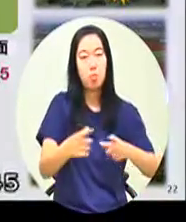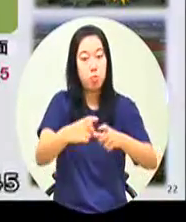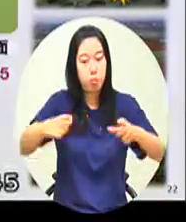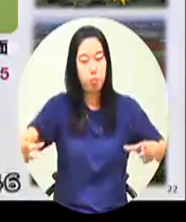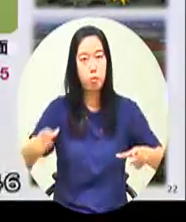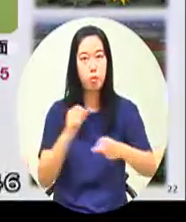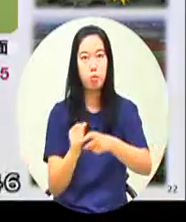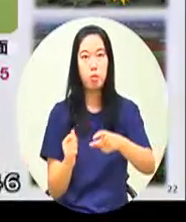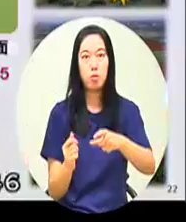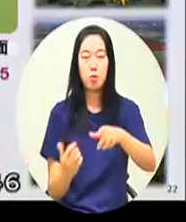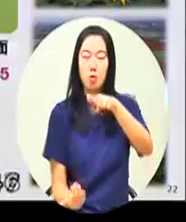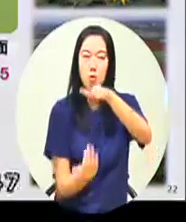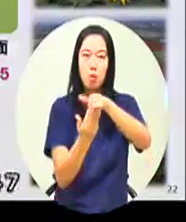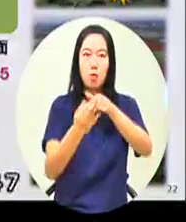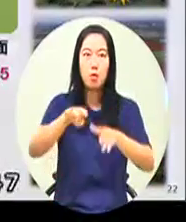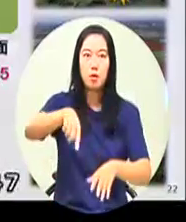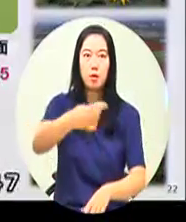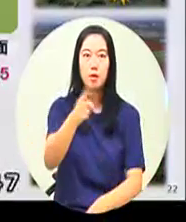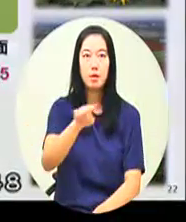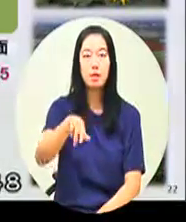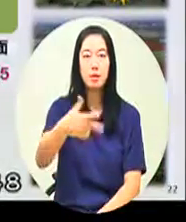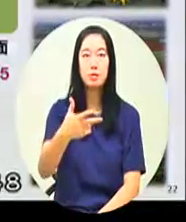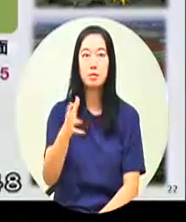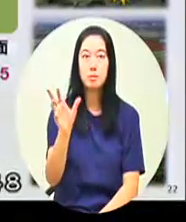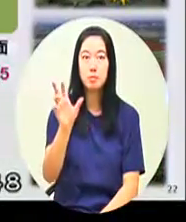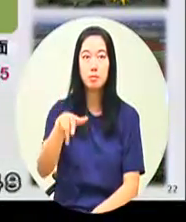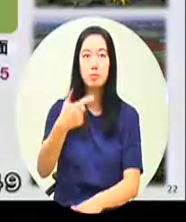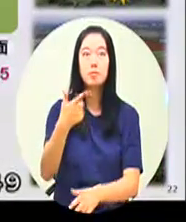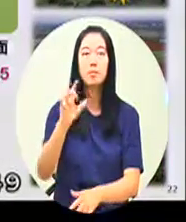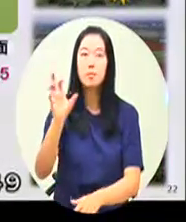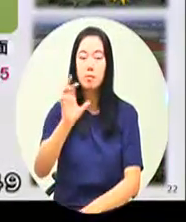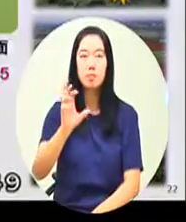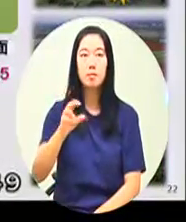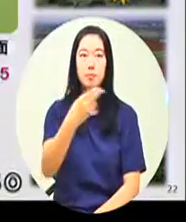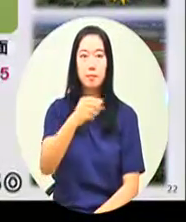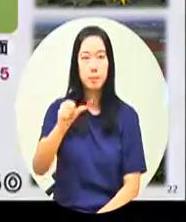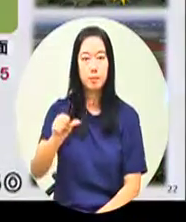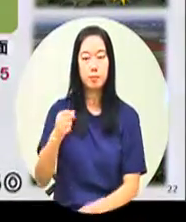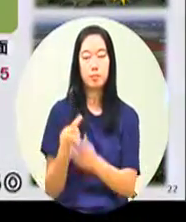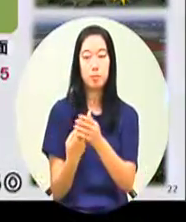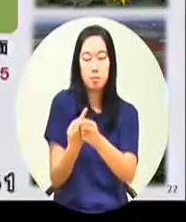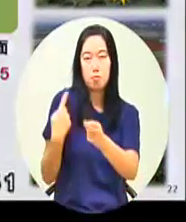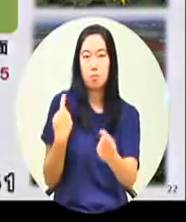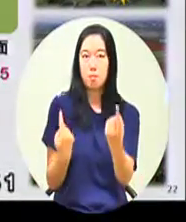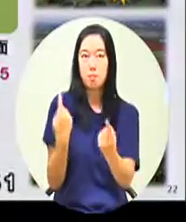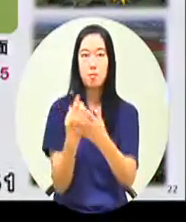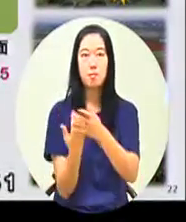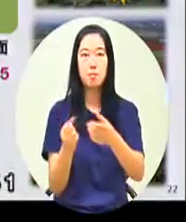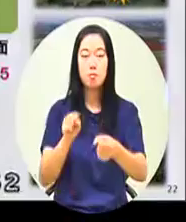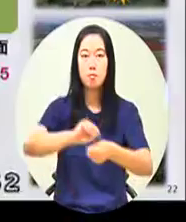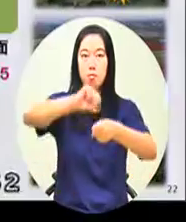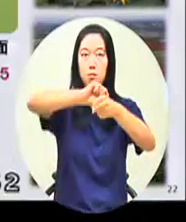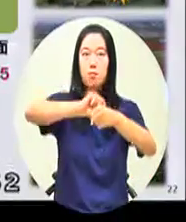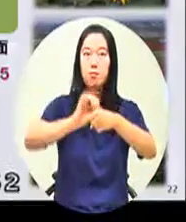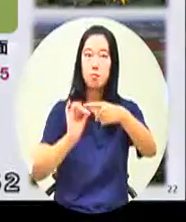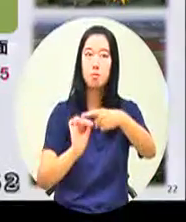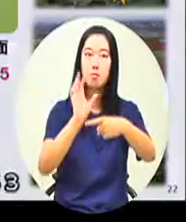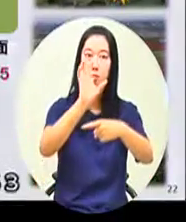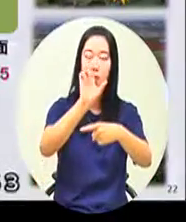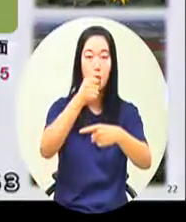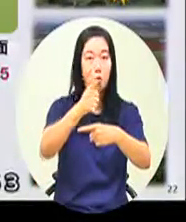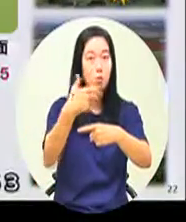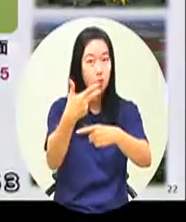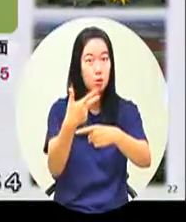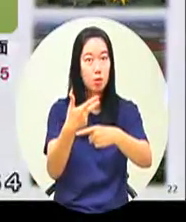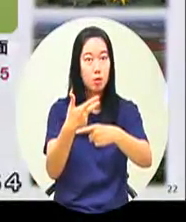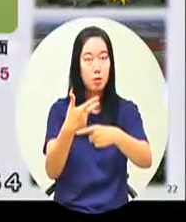经达到1782公顷，较去年同期成长了57%，增加了645公顷。